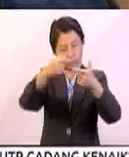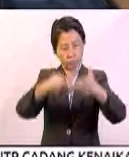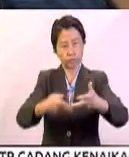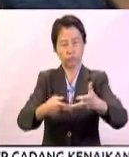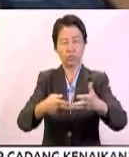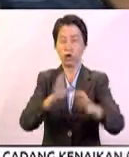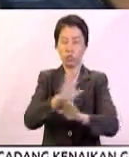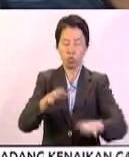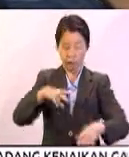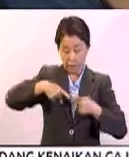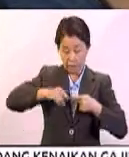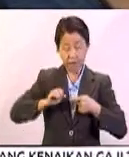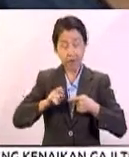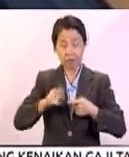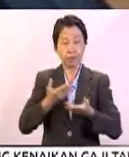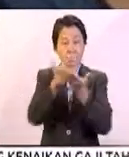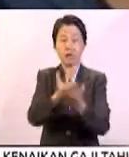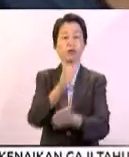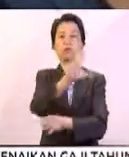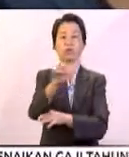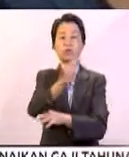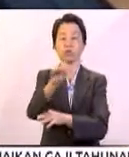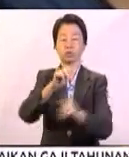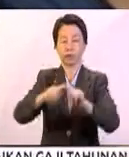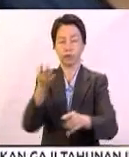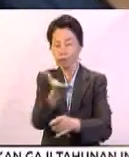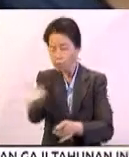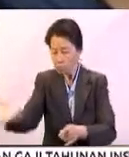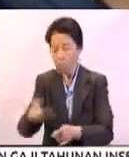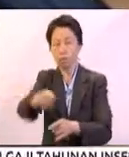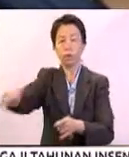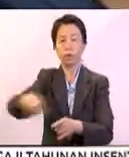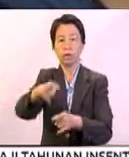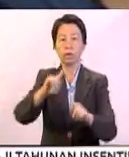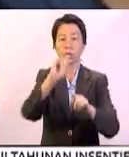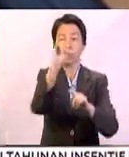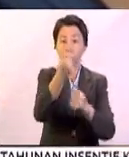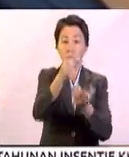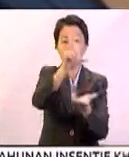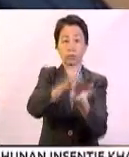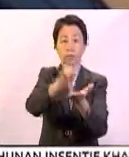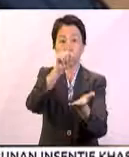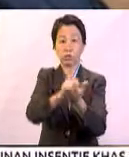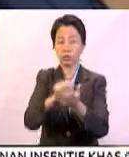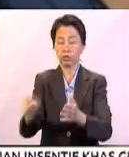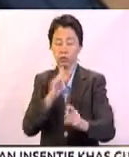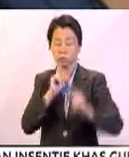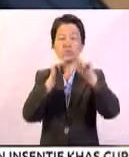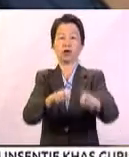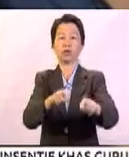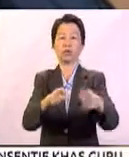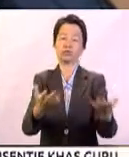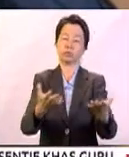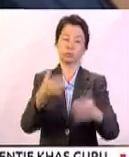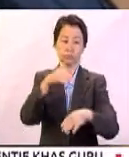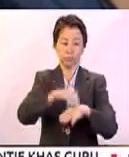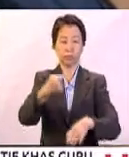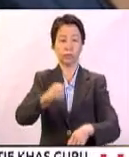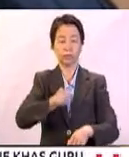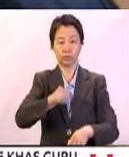mereka. Mereka ingin pandangan daripada konsultasi awam. Cuma wartawan tanya macam itu, dia pergi jawab pula. Jadi pada saya,